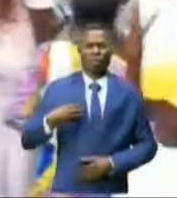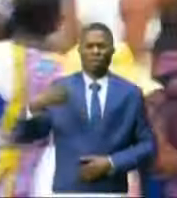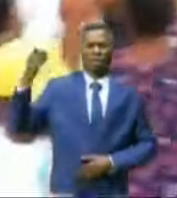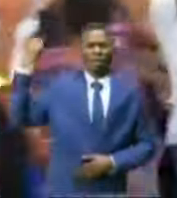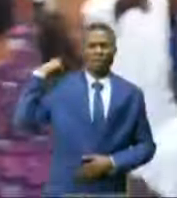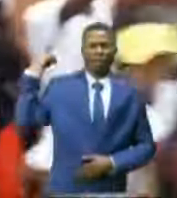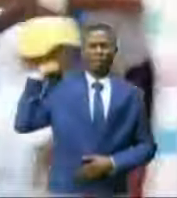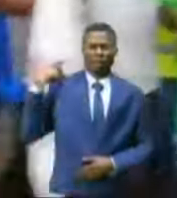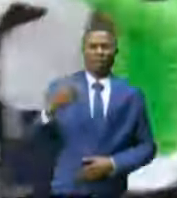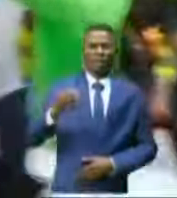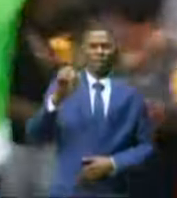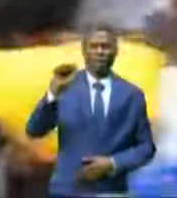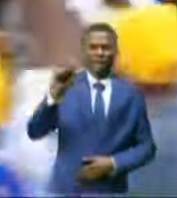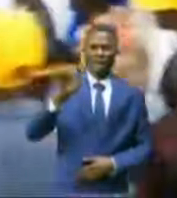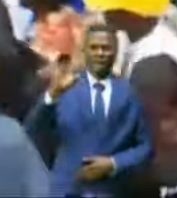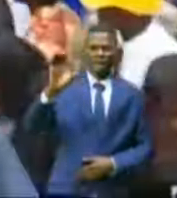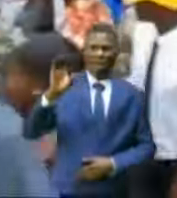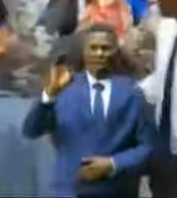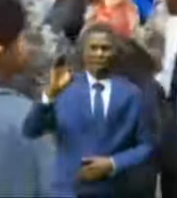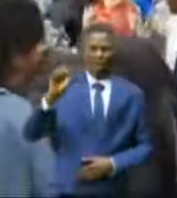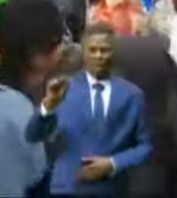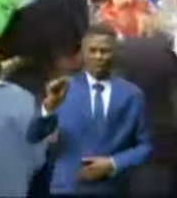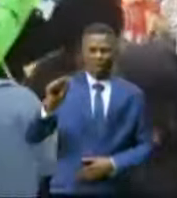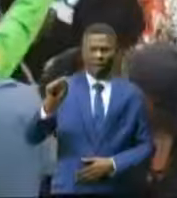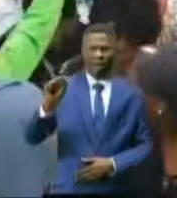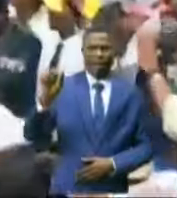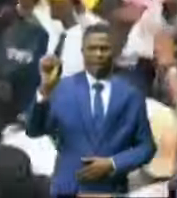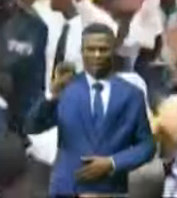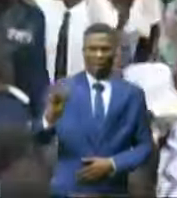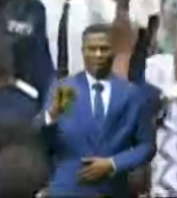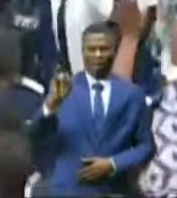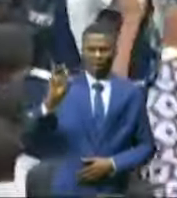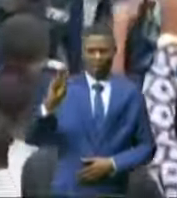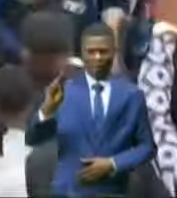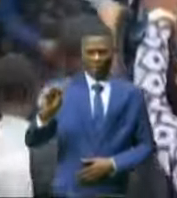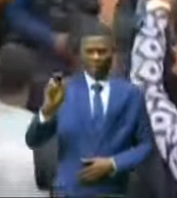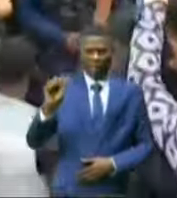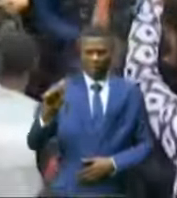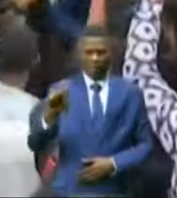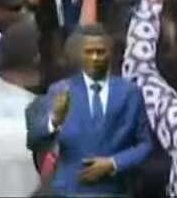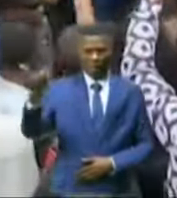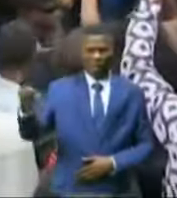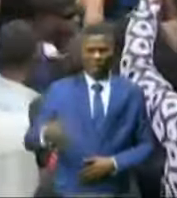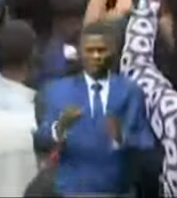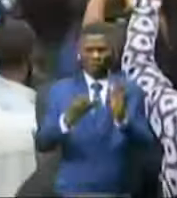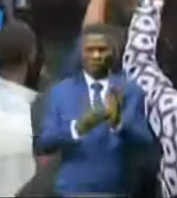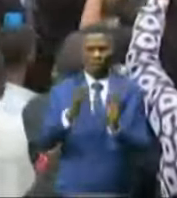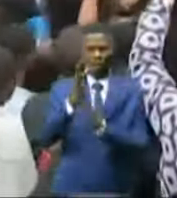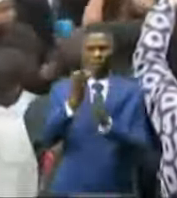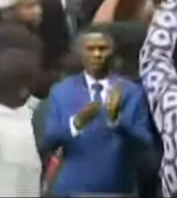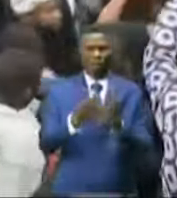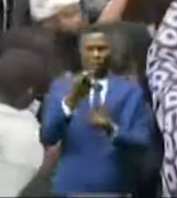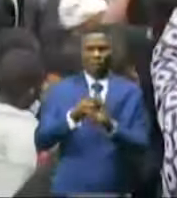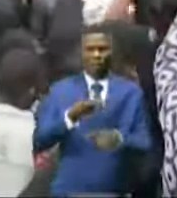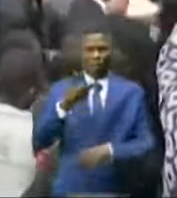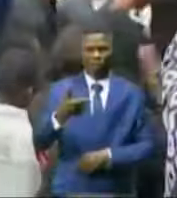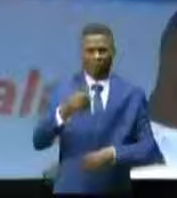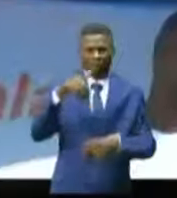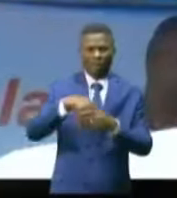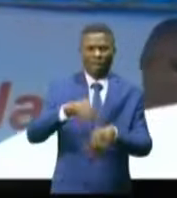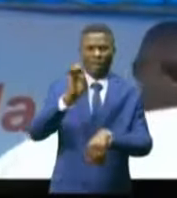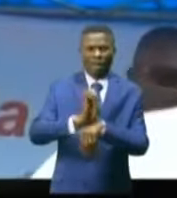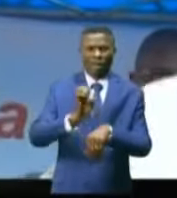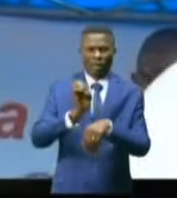de la circonscription de la Lukunga et présidente de la Fondation Akacia en Action, a été reçue le dimanche 25 février dans l'enceinte de l'école Saint-Georges à